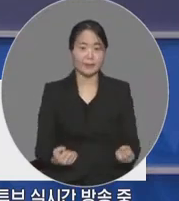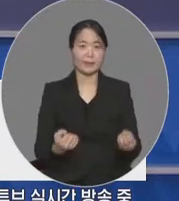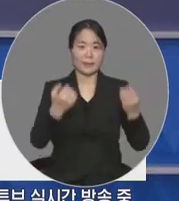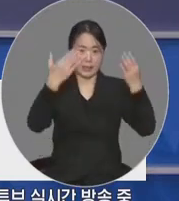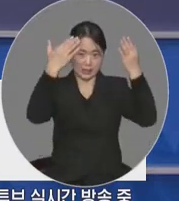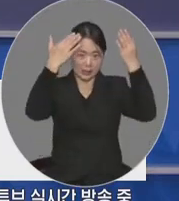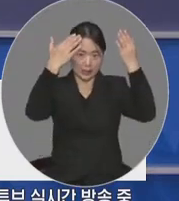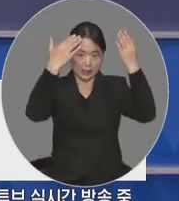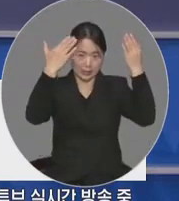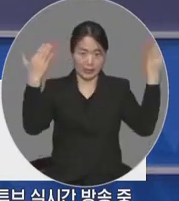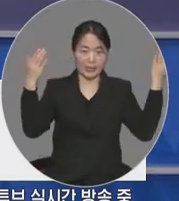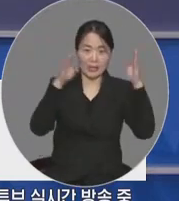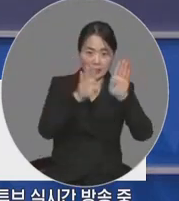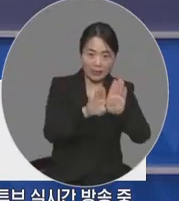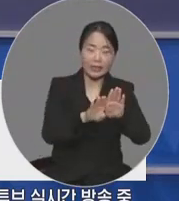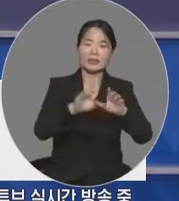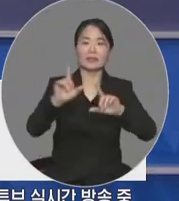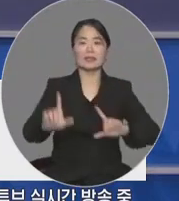장식할 2024